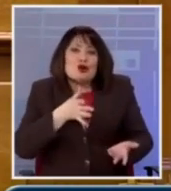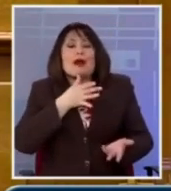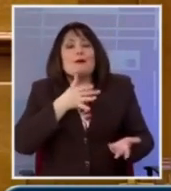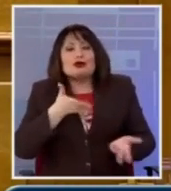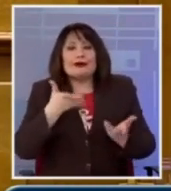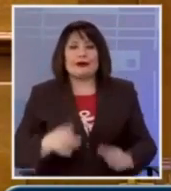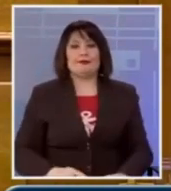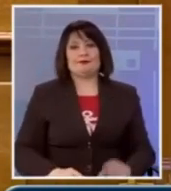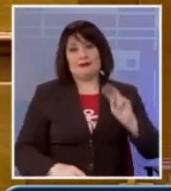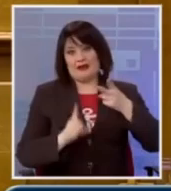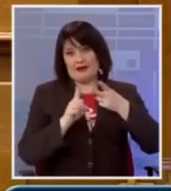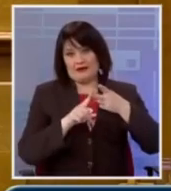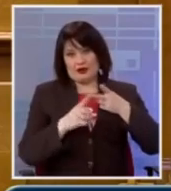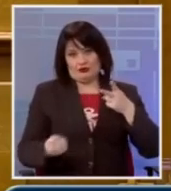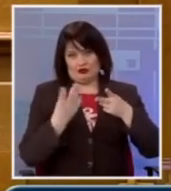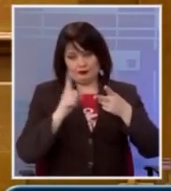το μη.